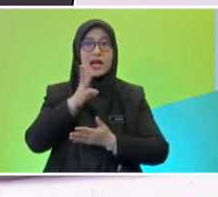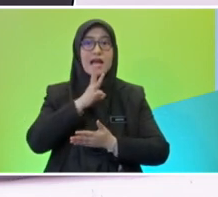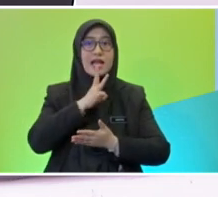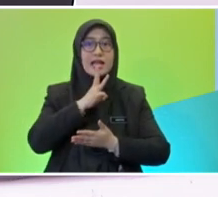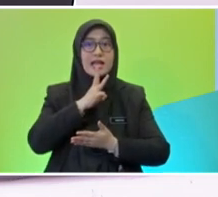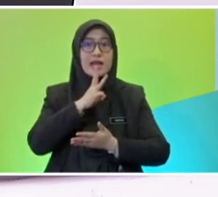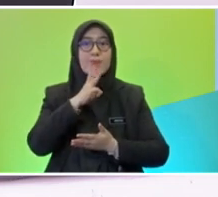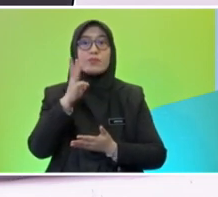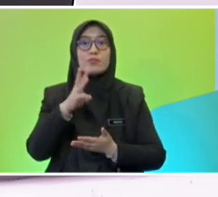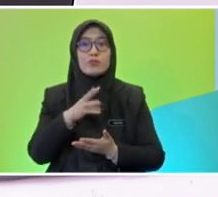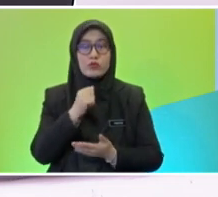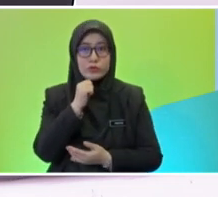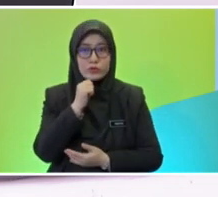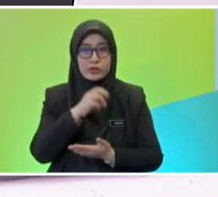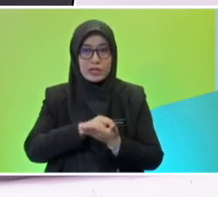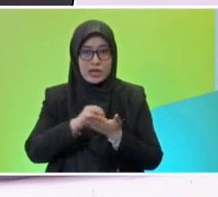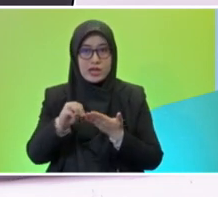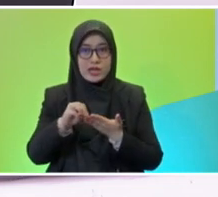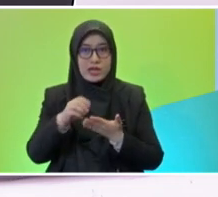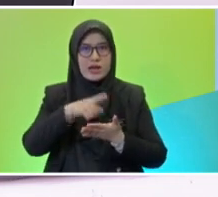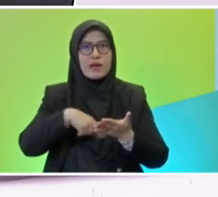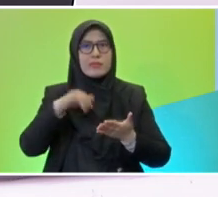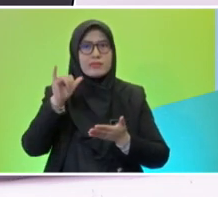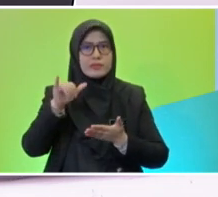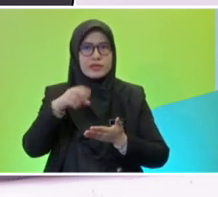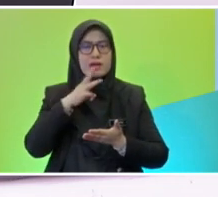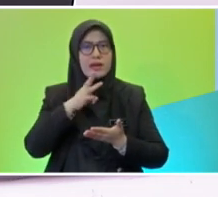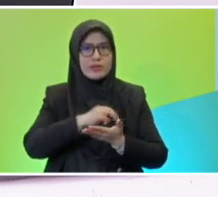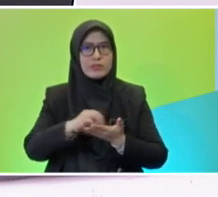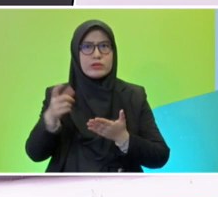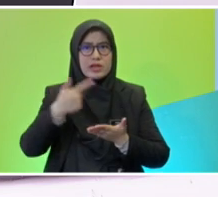sekali ini Ustadz akan Terangkan berkaitan dengan jenis-jenis